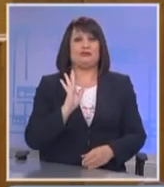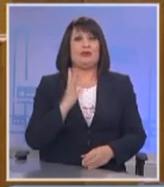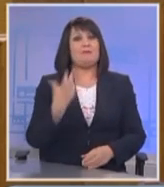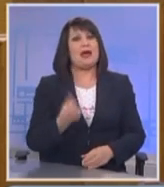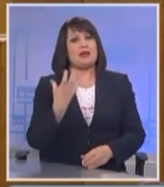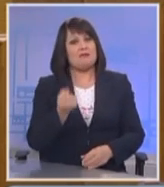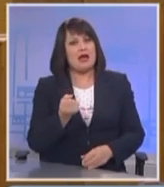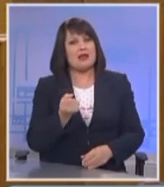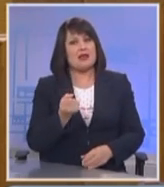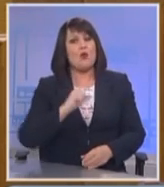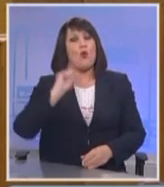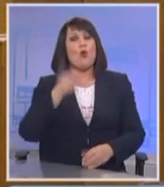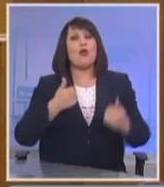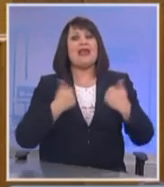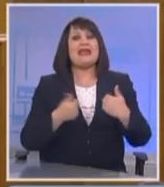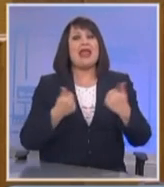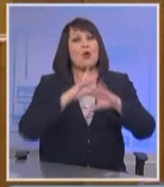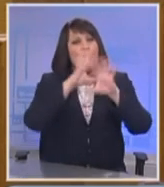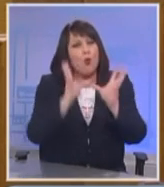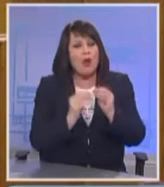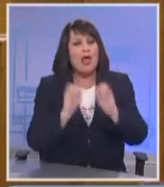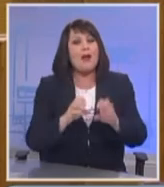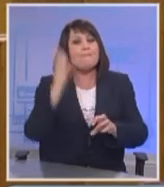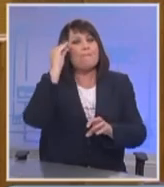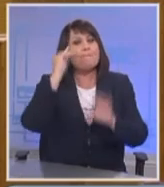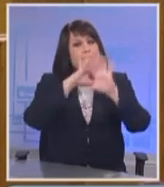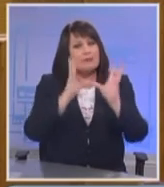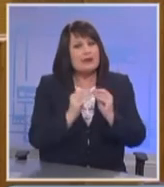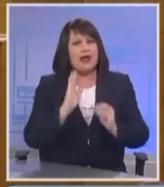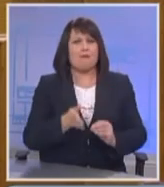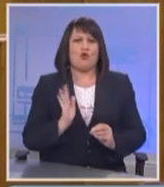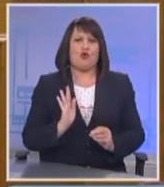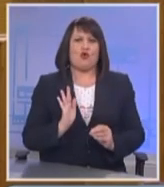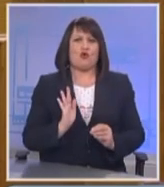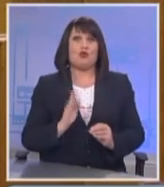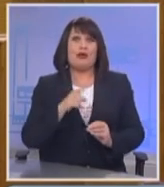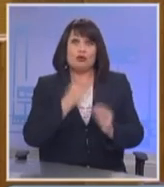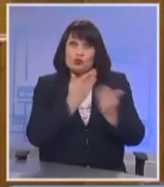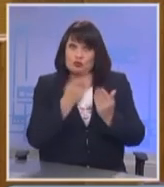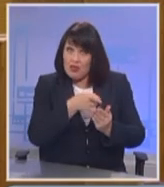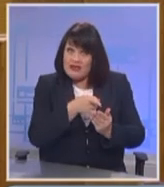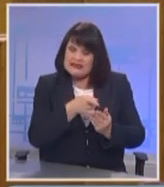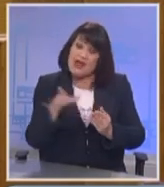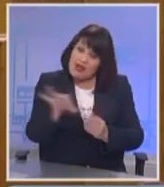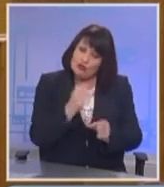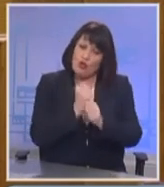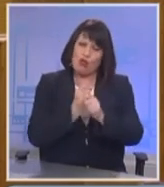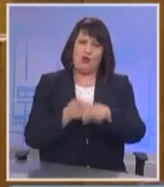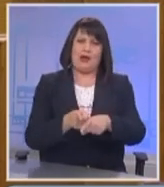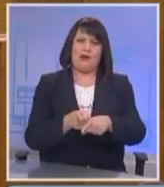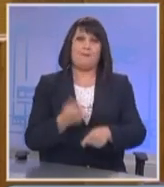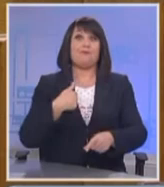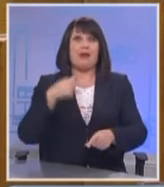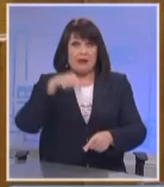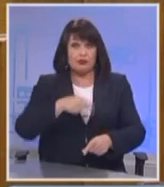και οι νέες να μορφώνονται ολόπλευρα και να μπορούν να δουλεύουν σε αυτό που έχουν σπουδάσει. Από αυτή τη θέση